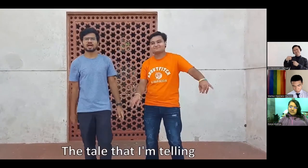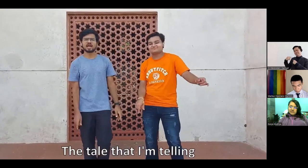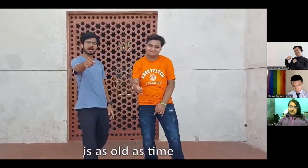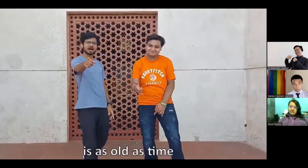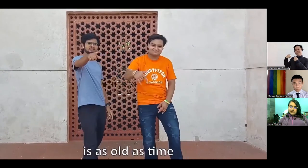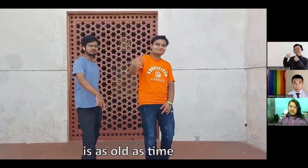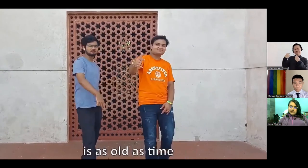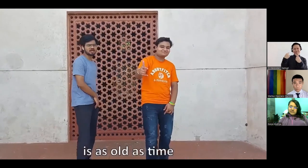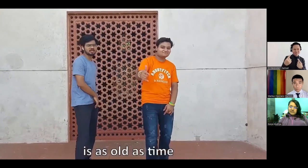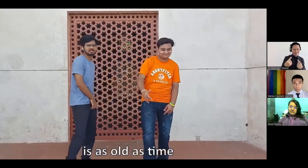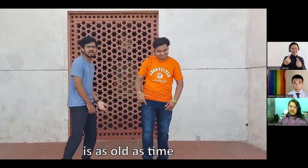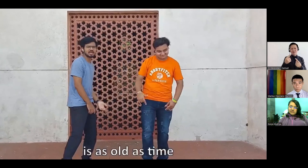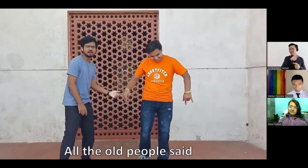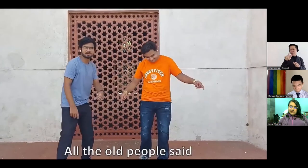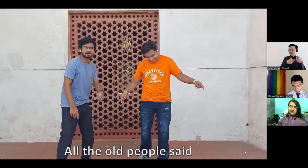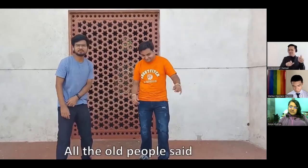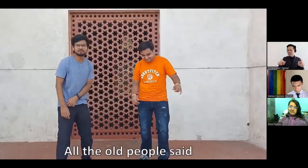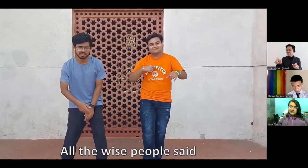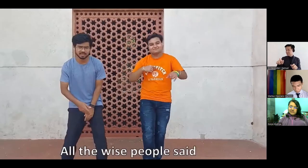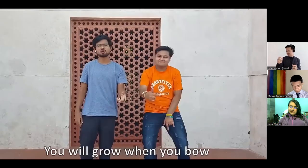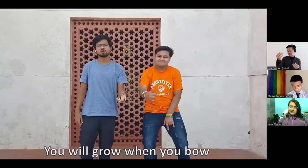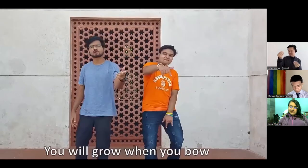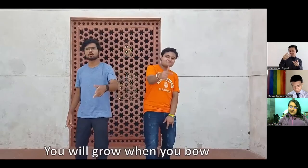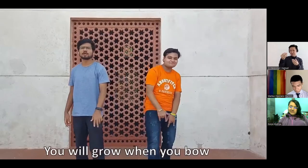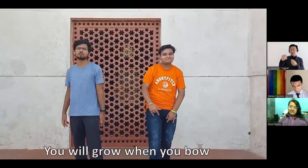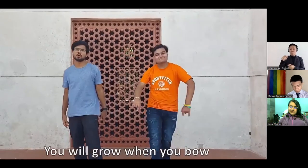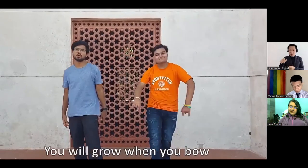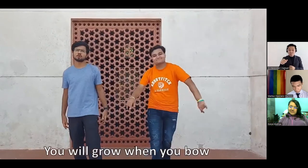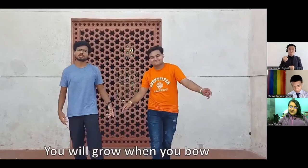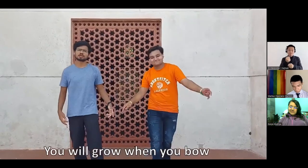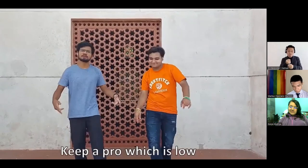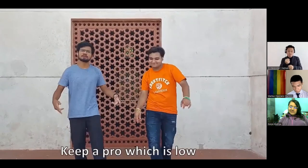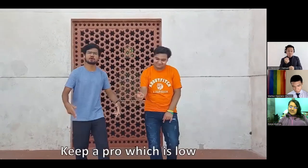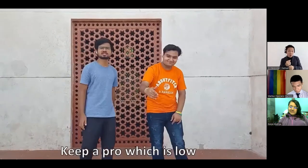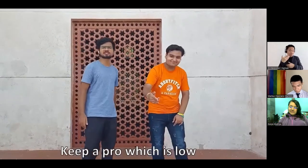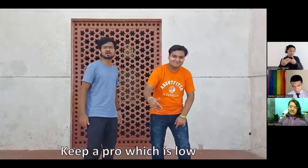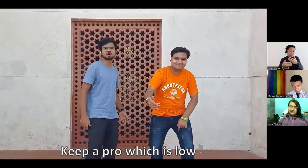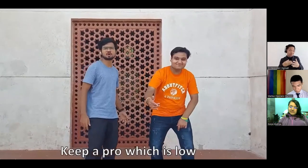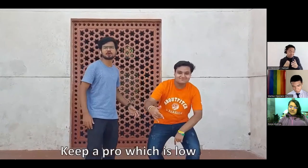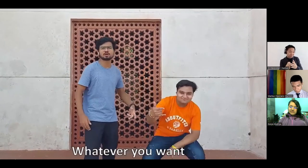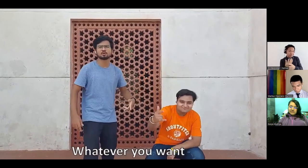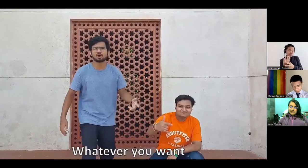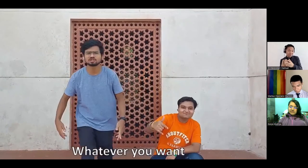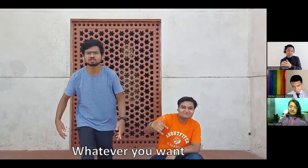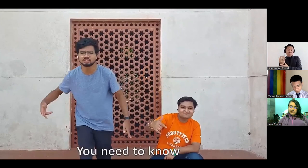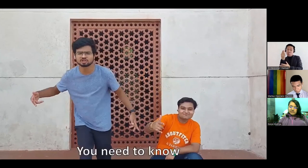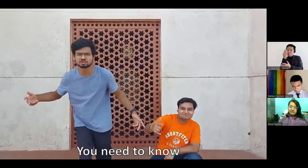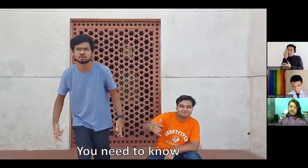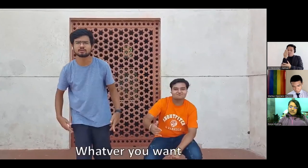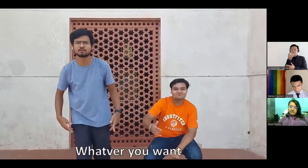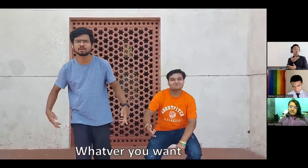बड़े कह गए बात ये बड़े बड़े कह गए यू विल रीप व्हाट यू सो यू विल ग्रो व्हेन यू गो कीप अ प्रो व्हिच इज लो व्हाटएवर यू वांट यू नीड टू नो व्हाटएवर यू